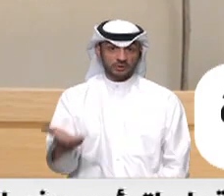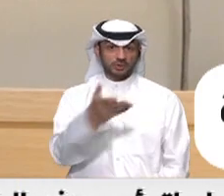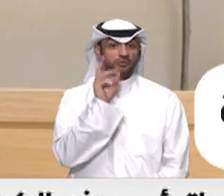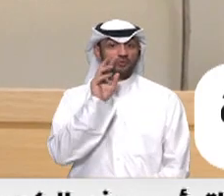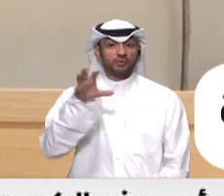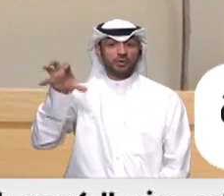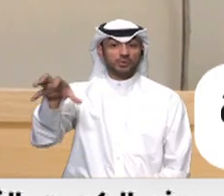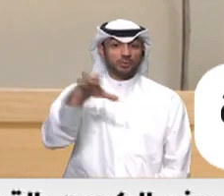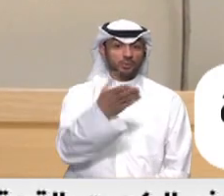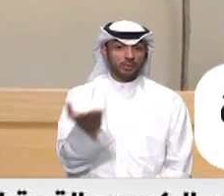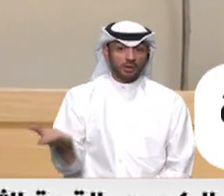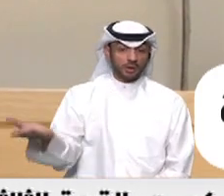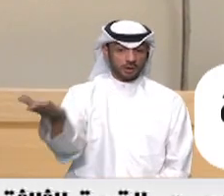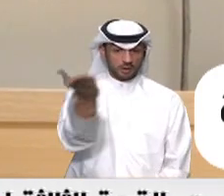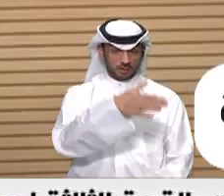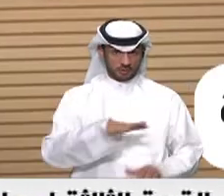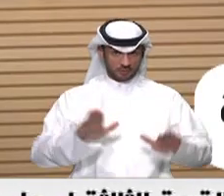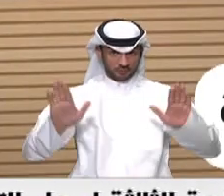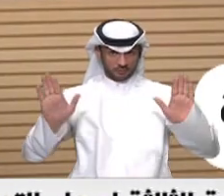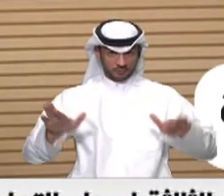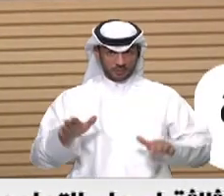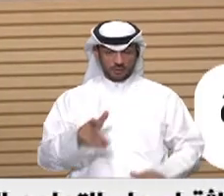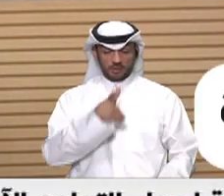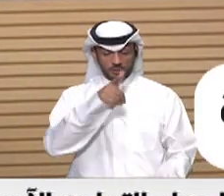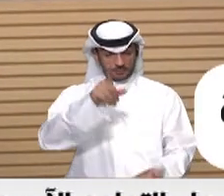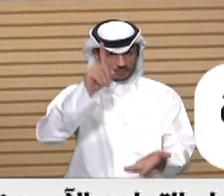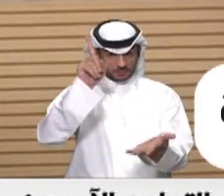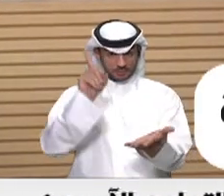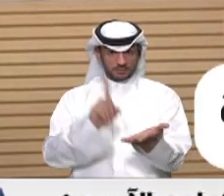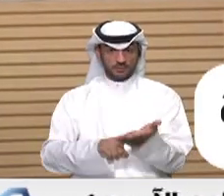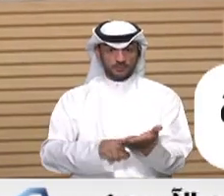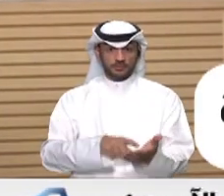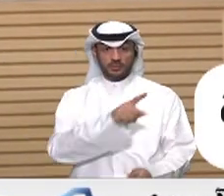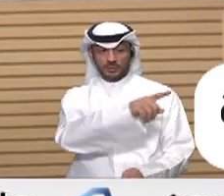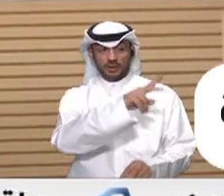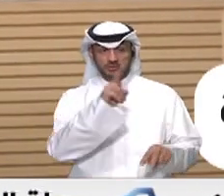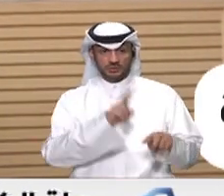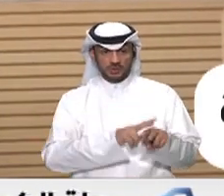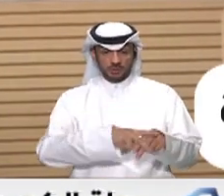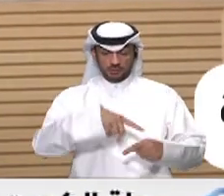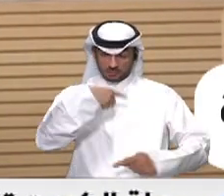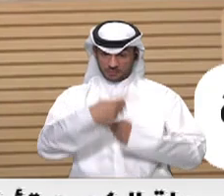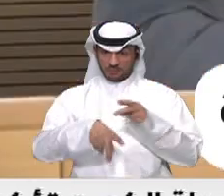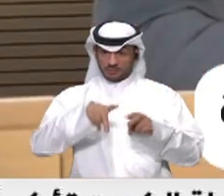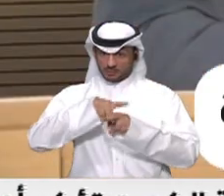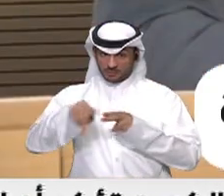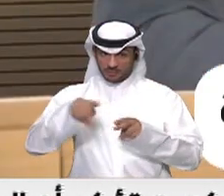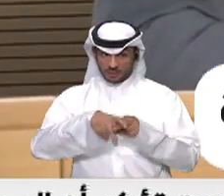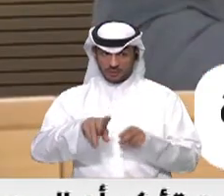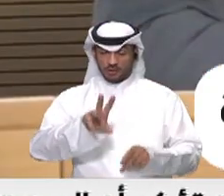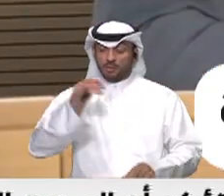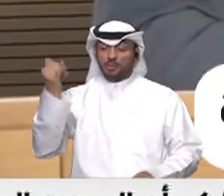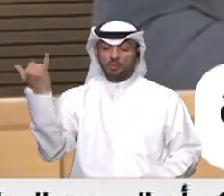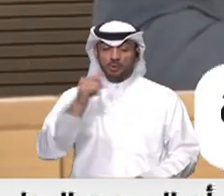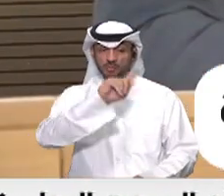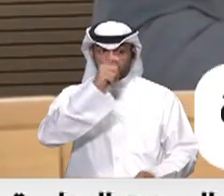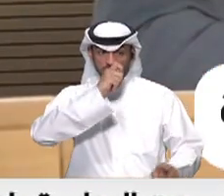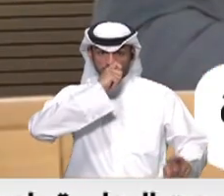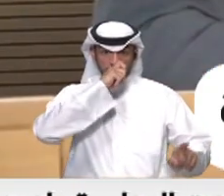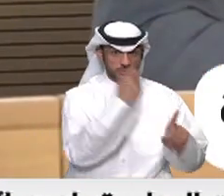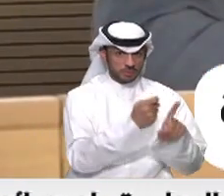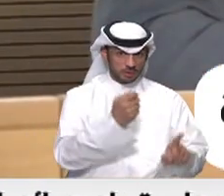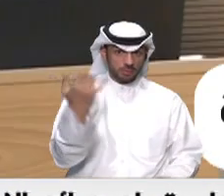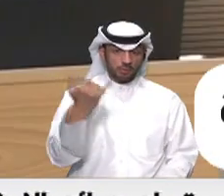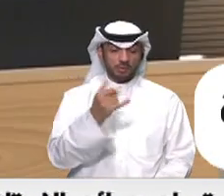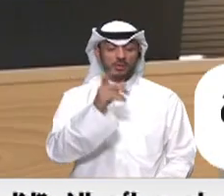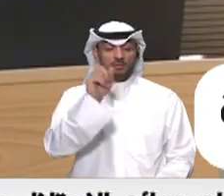المشاركه في هذه الجلسه خاصه اكدوا على ان جرائم الاحتلال لا يمكن ان تمر دون عقاب ودعوا